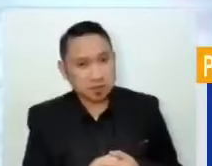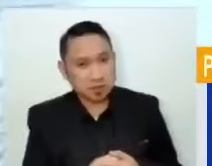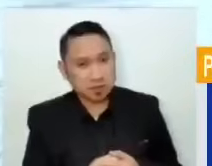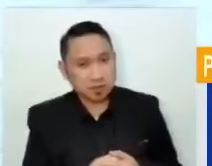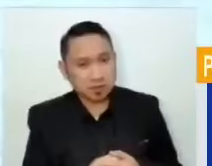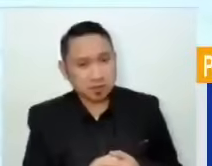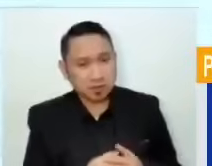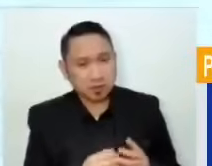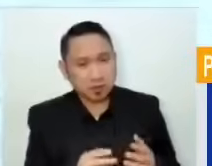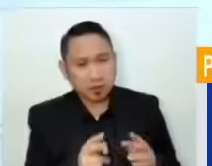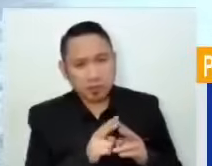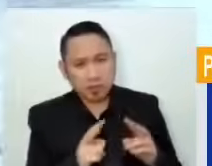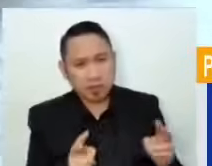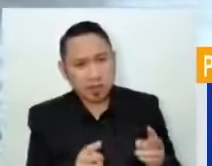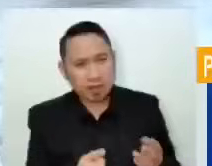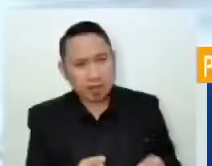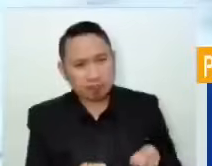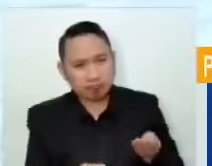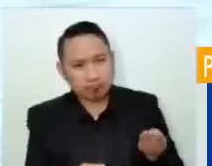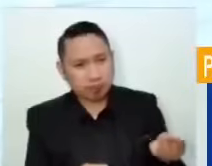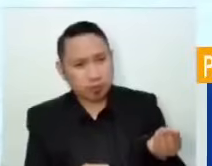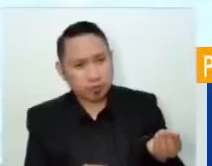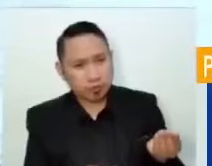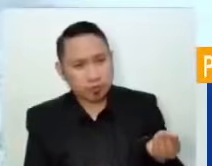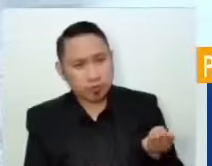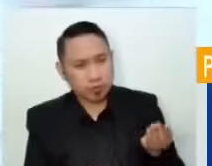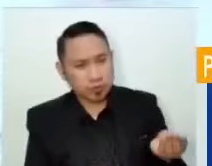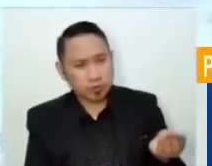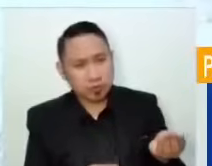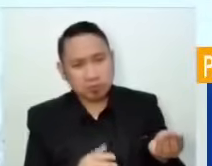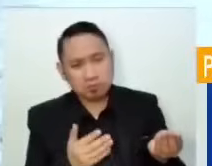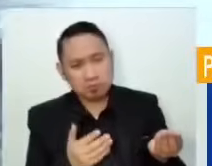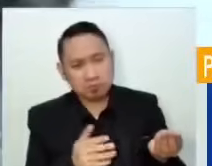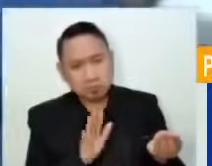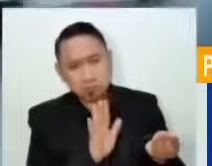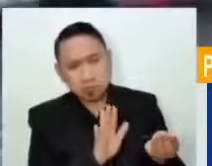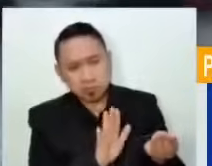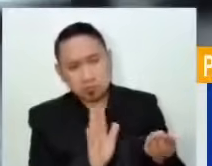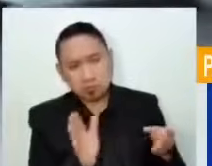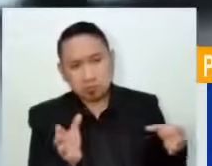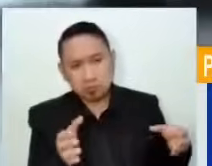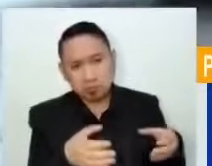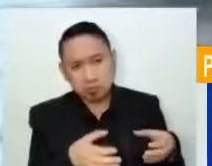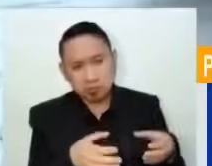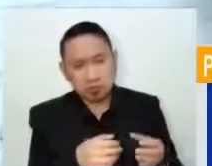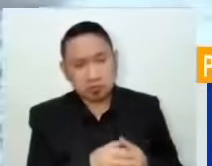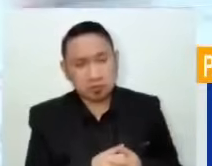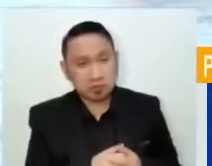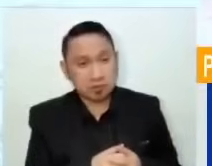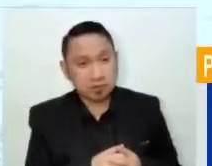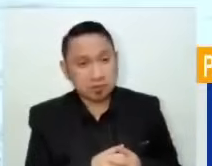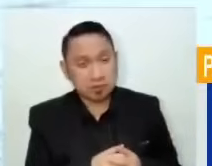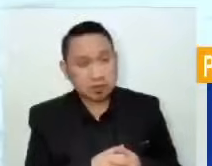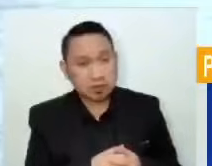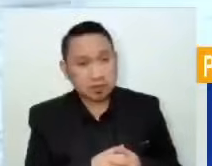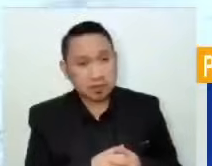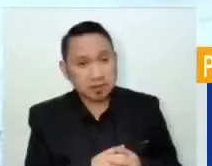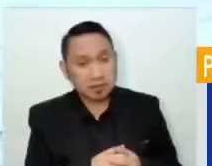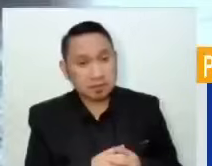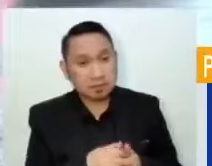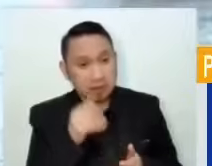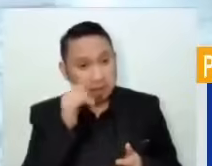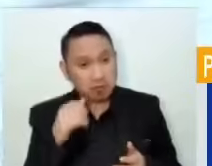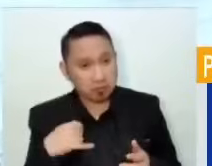Ang concentration lamang po ay nasa Metro Manila. At nagsabi po kahapon kapulong po namin ni